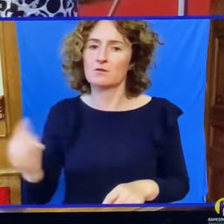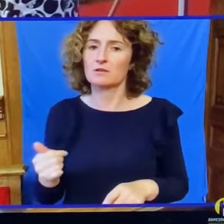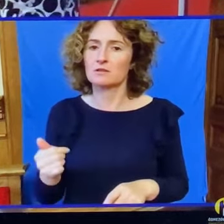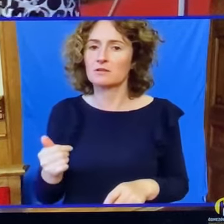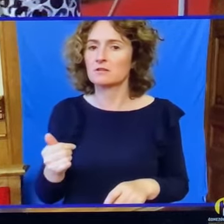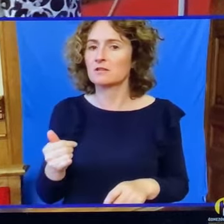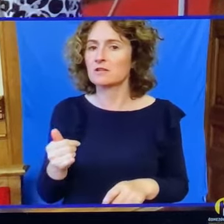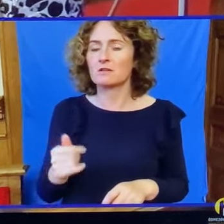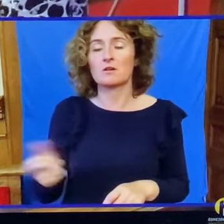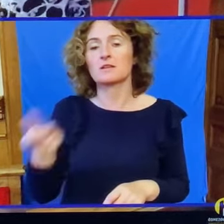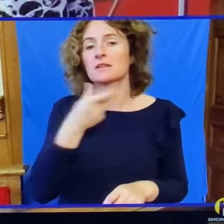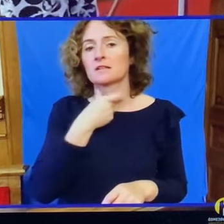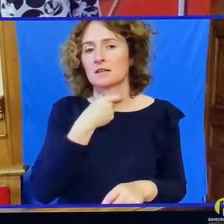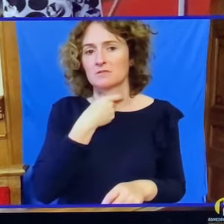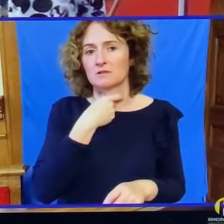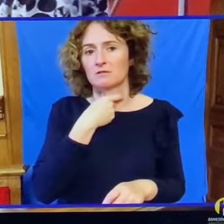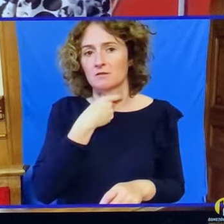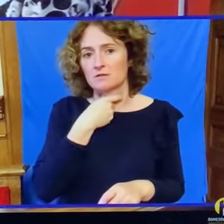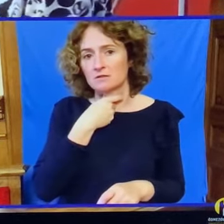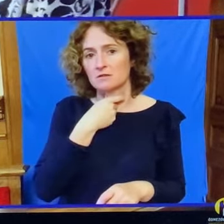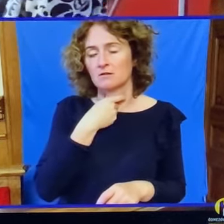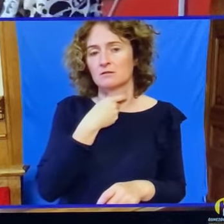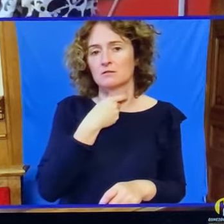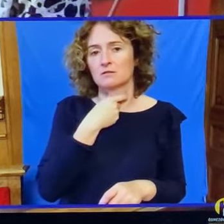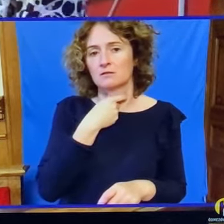otthon voltak, otthon ültek.